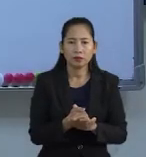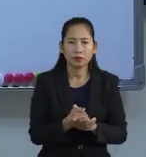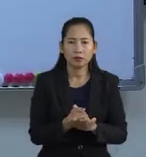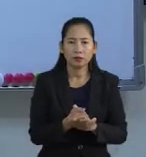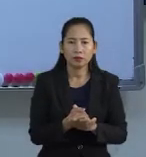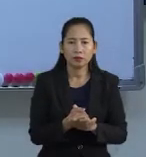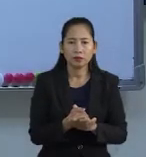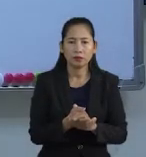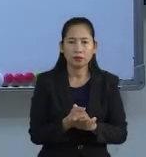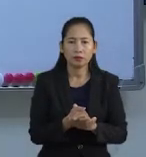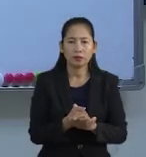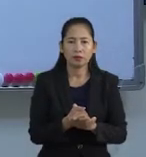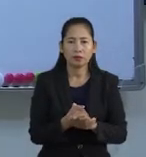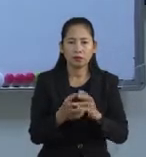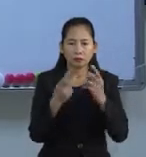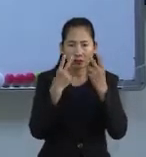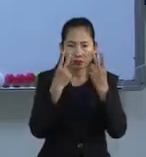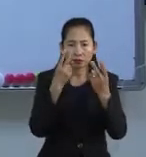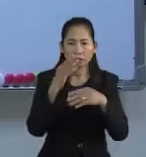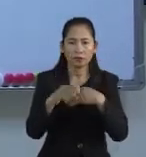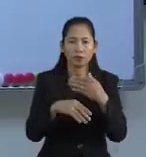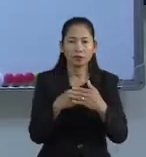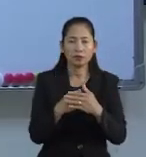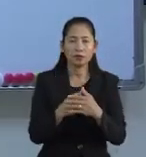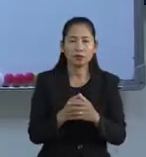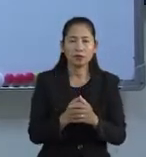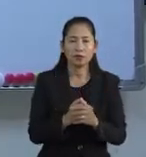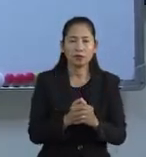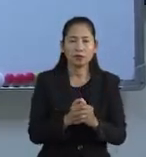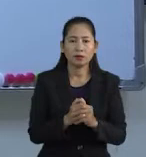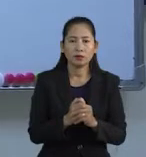và con mới từng học nữa